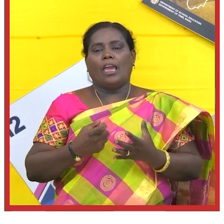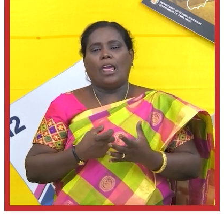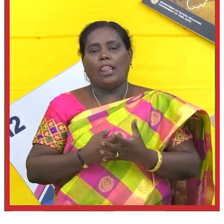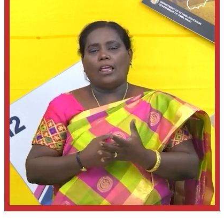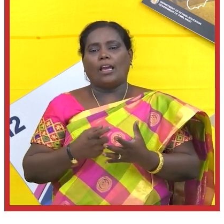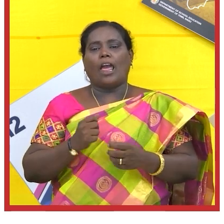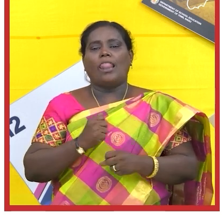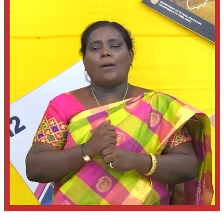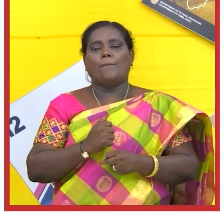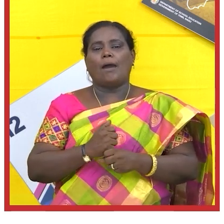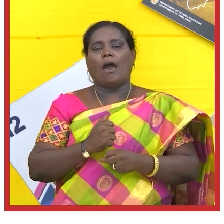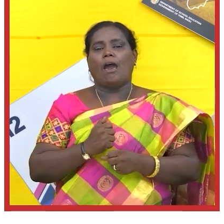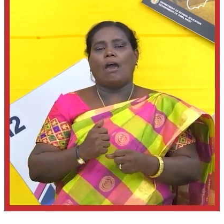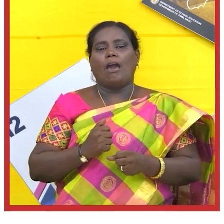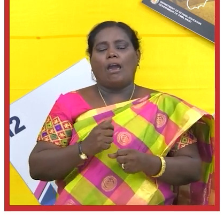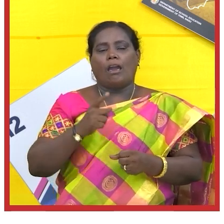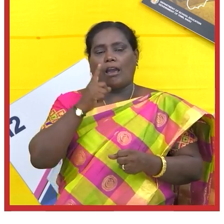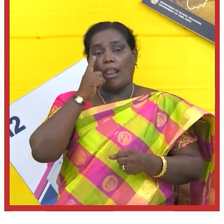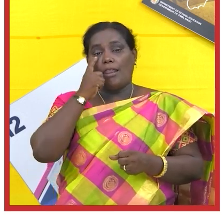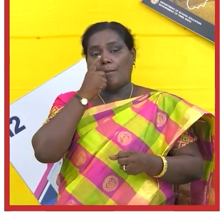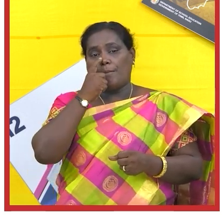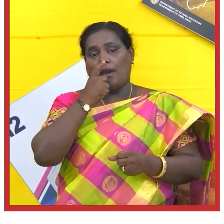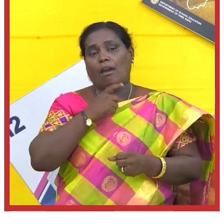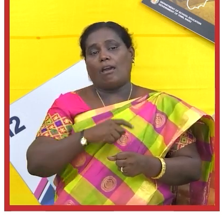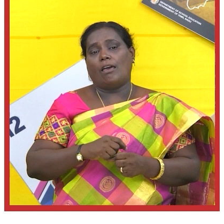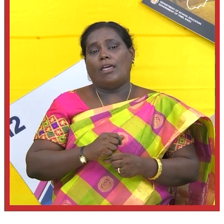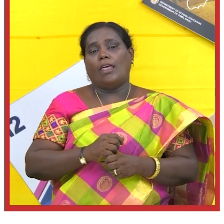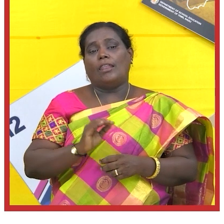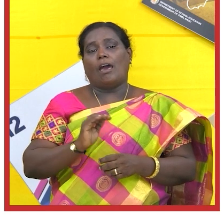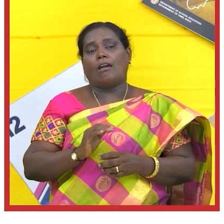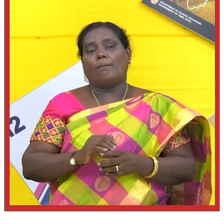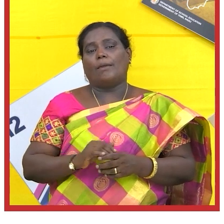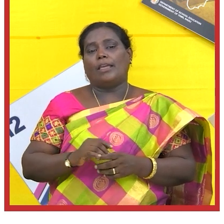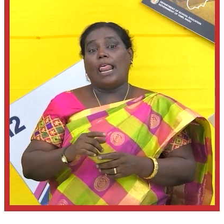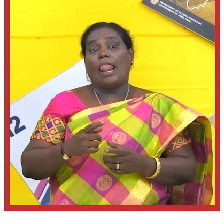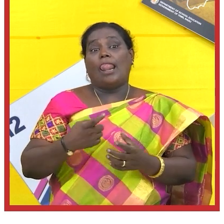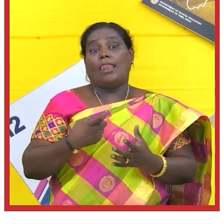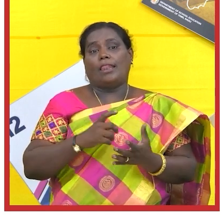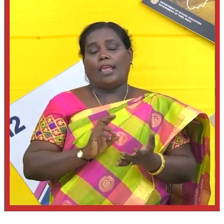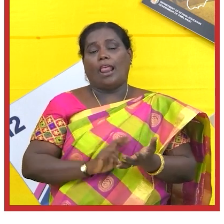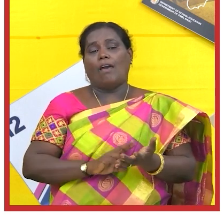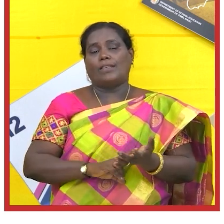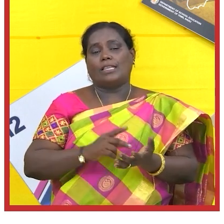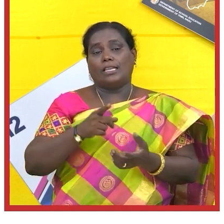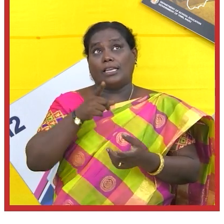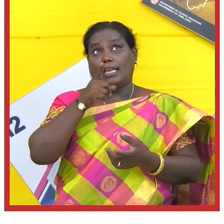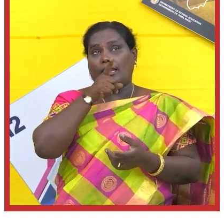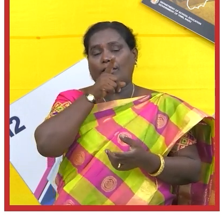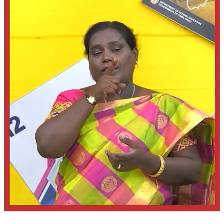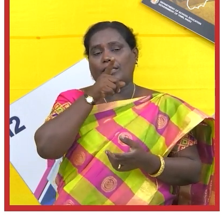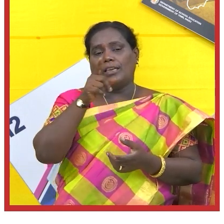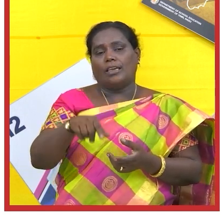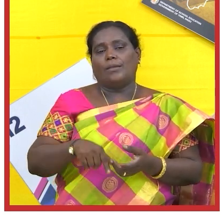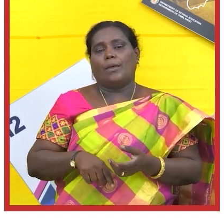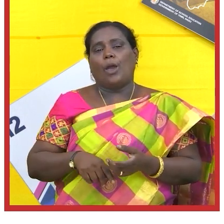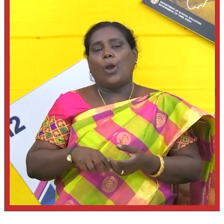கண்ணம்மா வரலாற்றில் இவர்களெல்லாம் நம்ம சில இடங்களில் கேள்விப்படாத பெயர்களாக இருக்கலாம். நீலாவதி, மூவலூர்